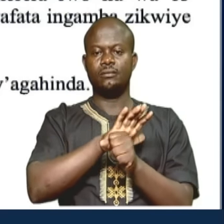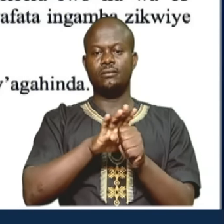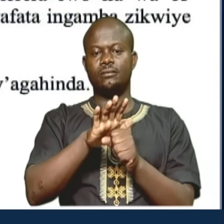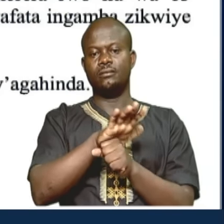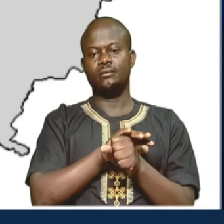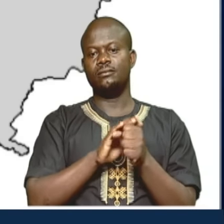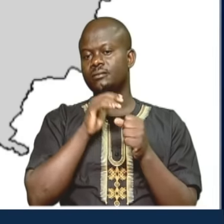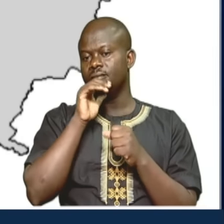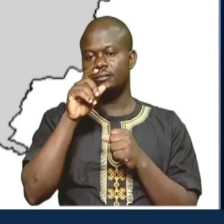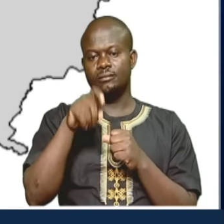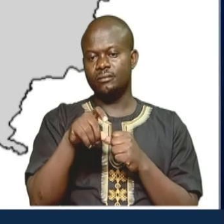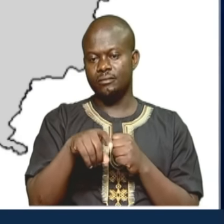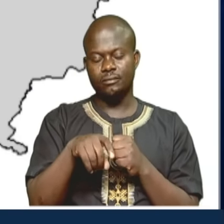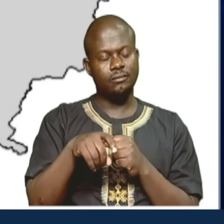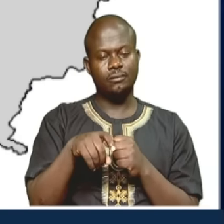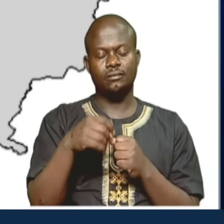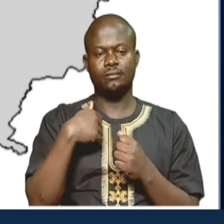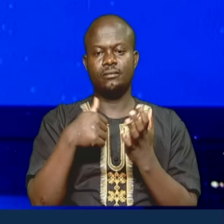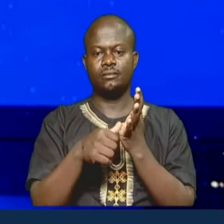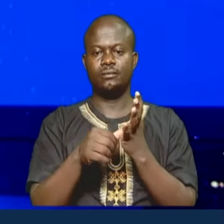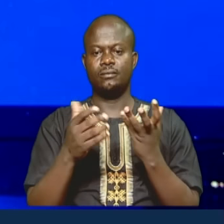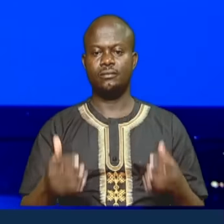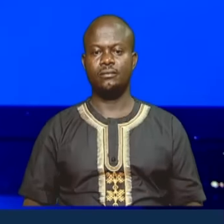badakwiye kugira ibibazo.